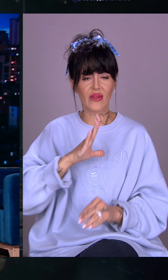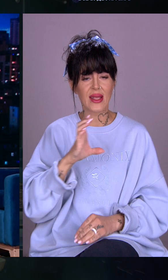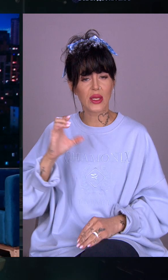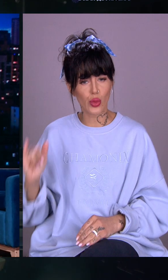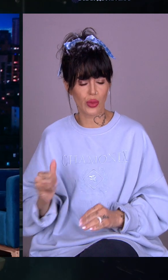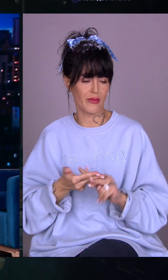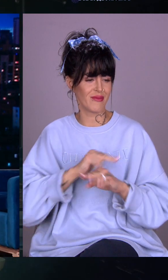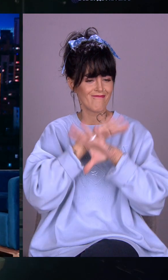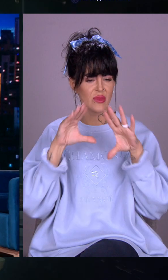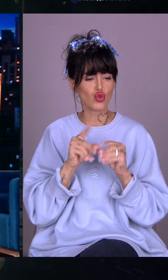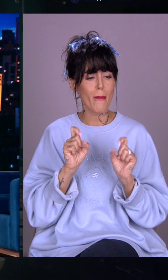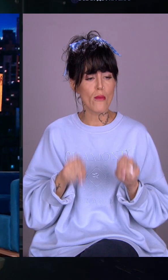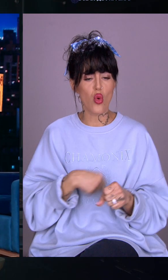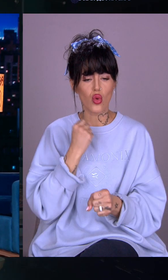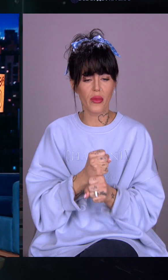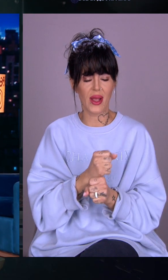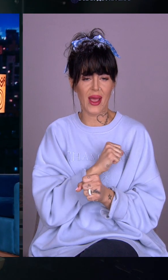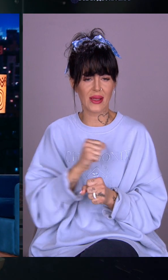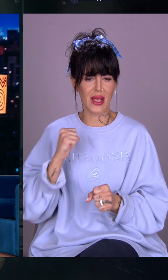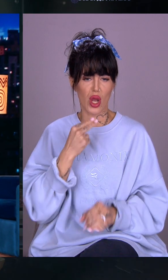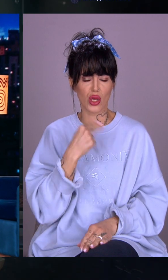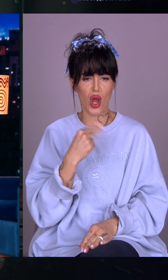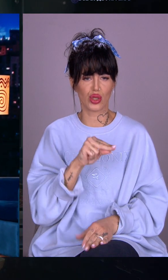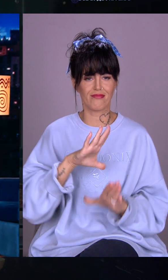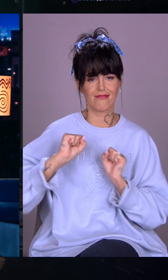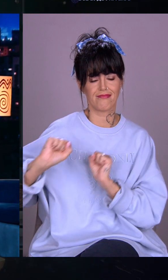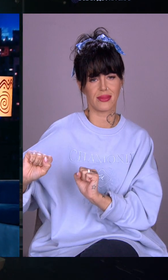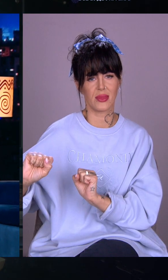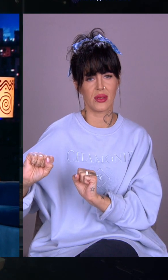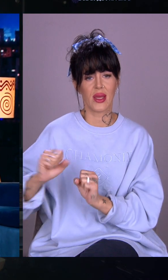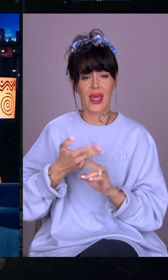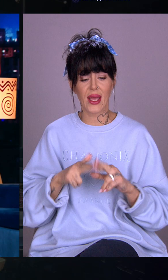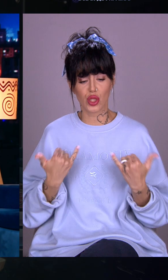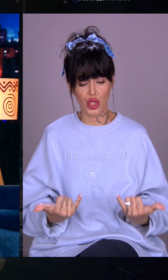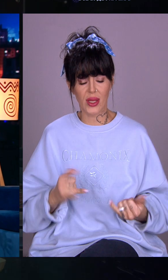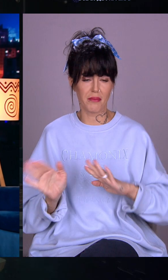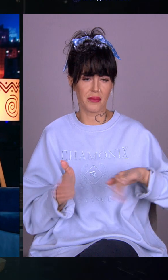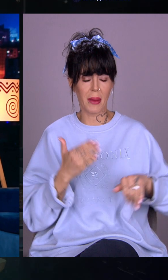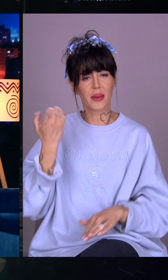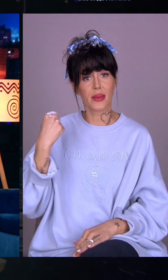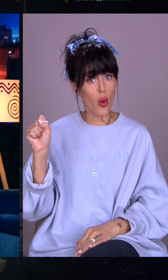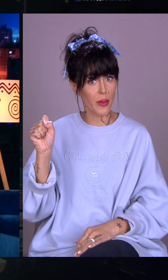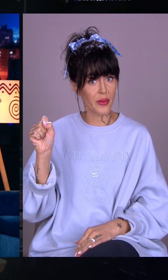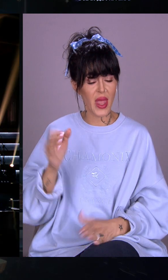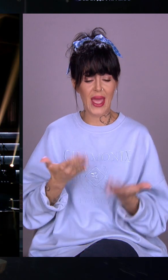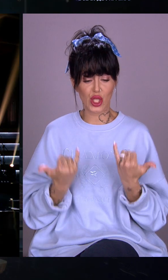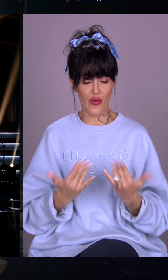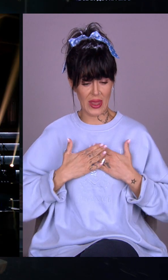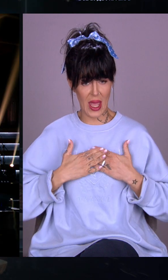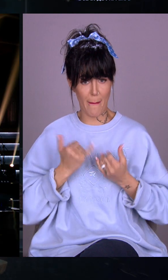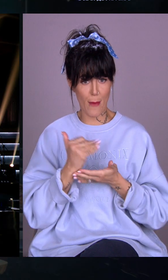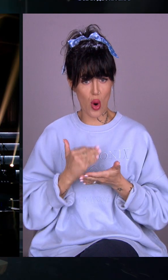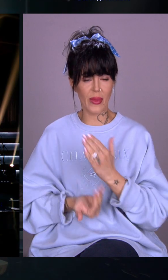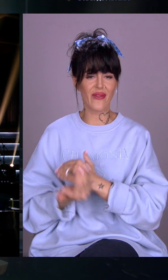можемо робити, це бути найкращим тилом, як зараз, так і після перемоги. Сьогодні до студії «Тихого вечора»